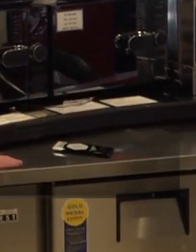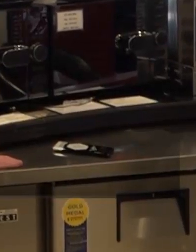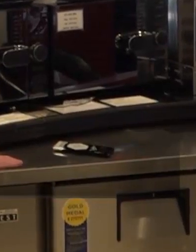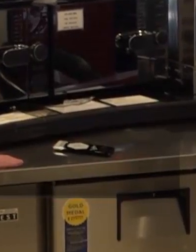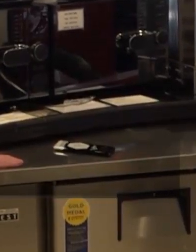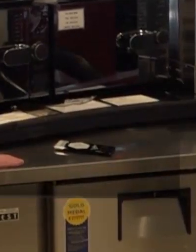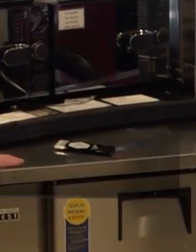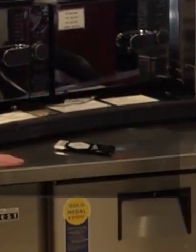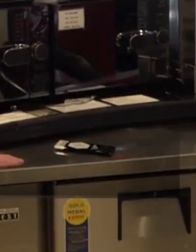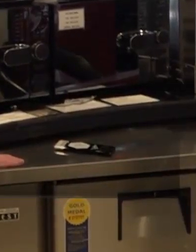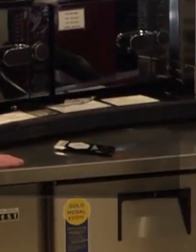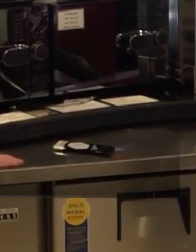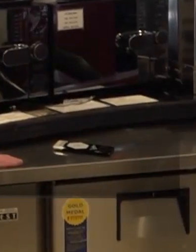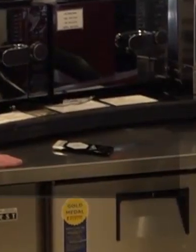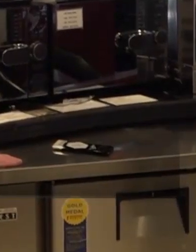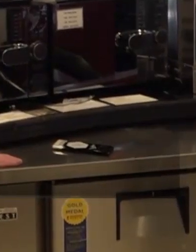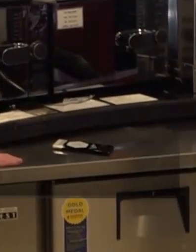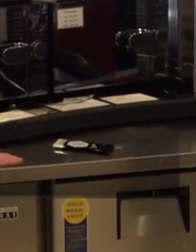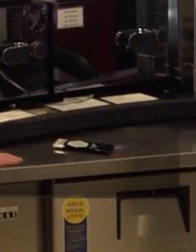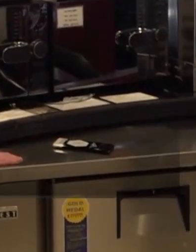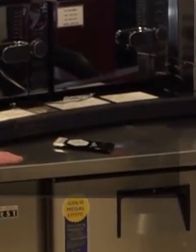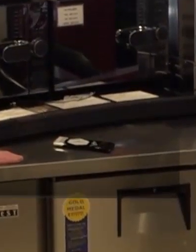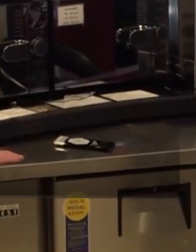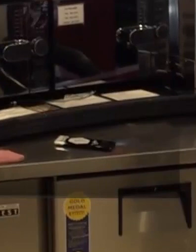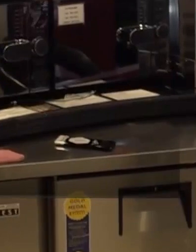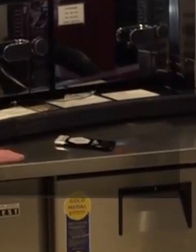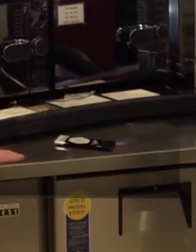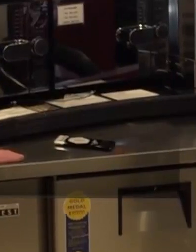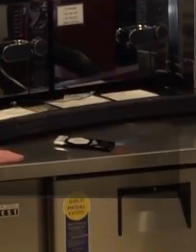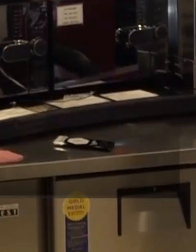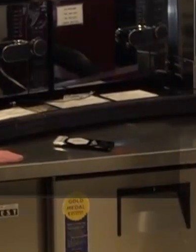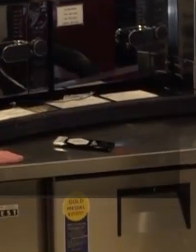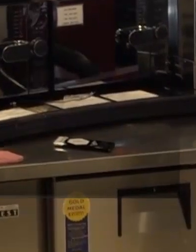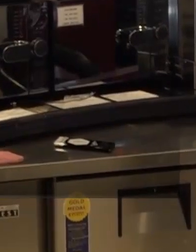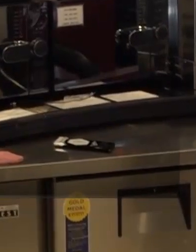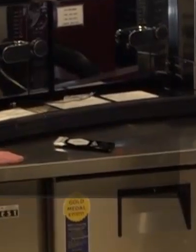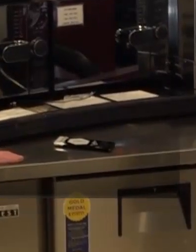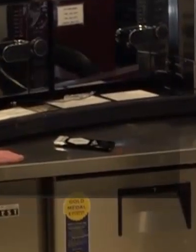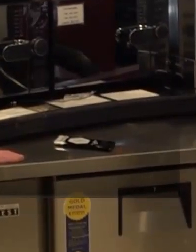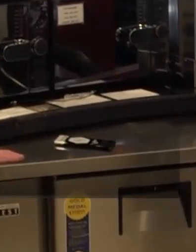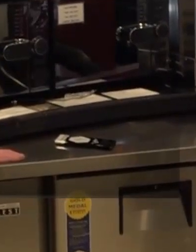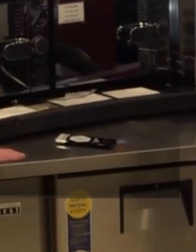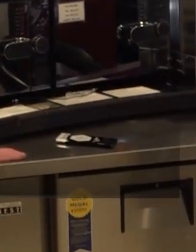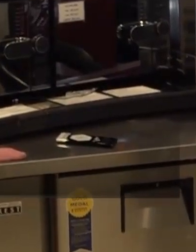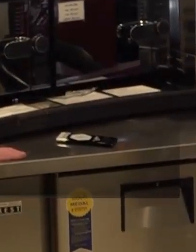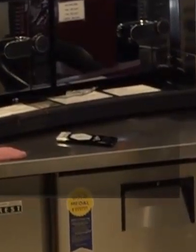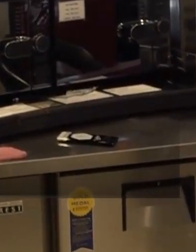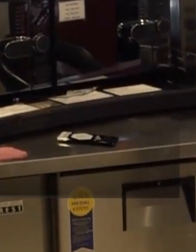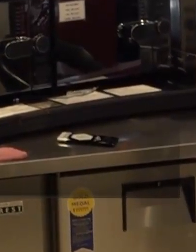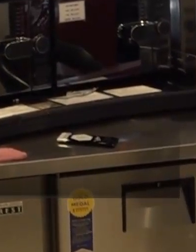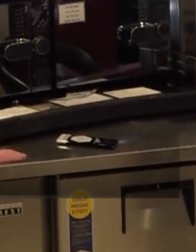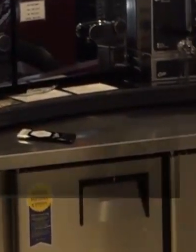처음에 알바를 해보니까 좀 힘들었지만 점점 더 익숙해지니까 괜찮은 것 같아요.